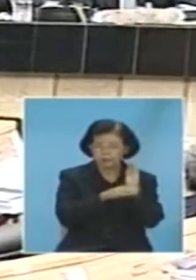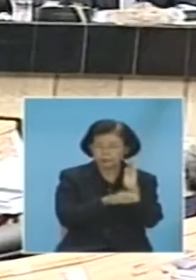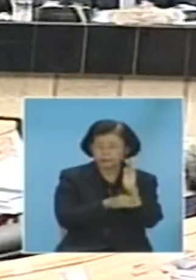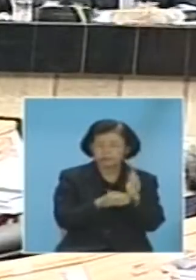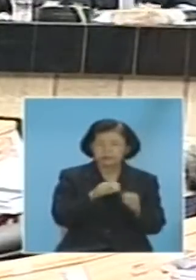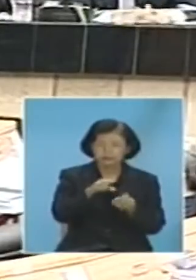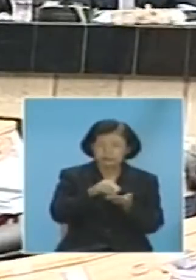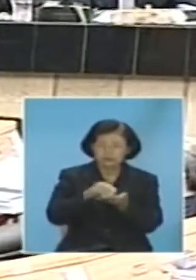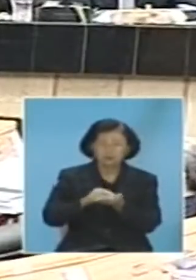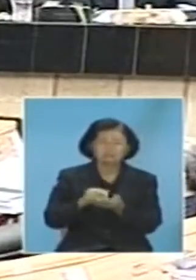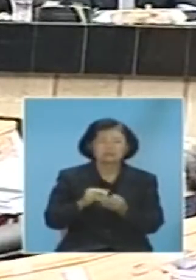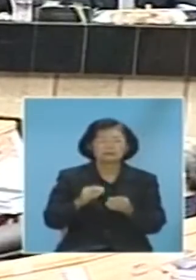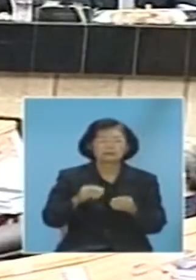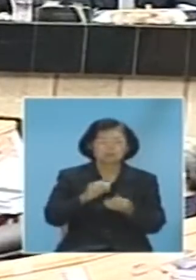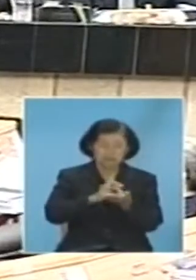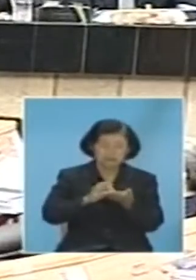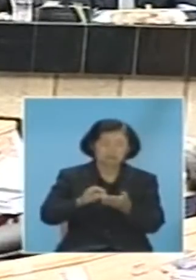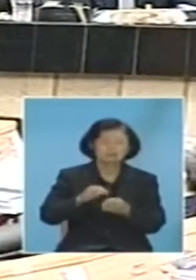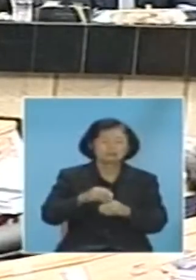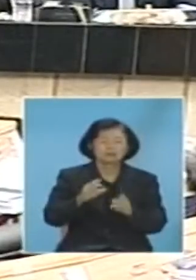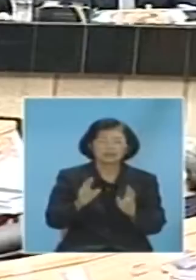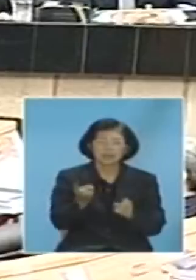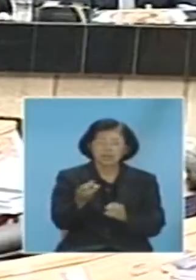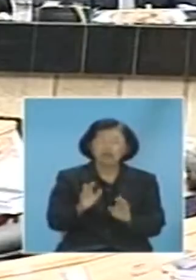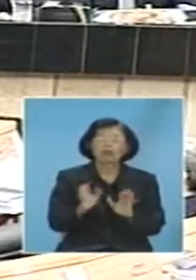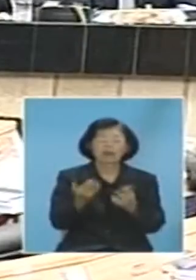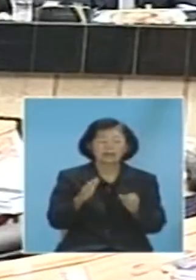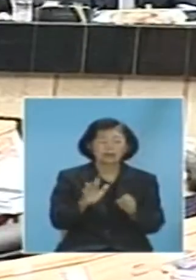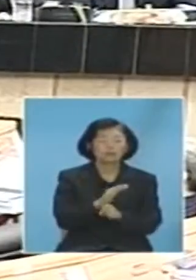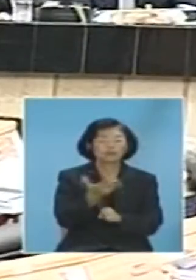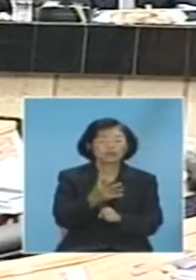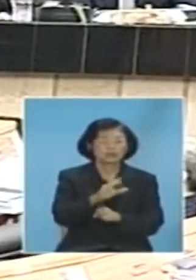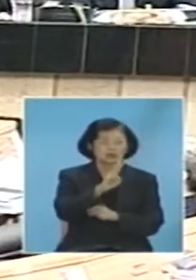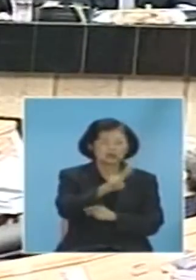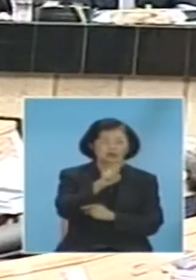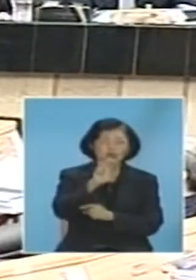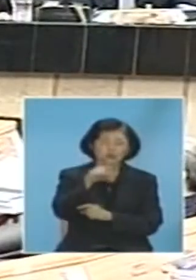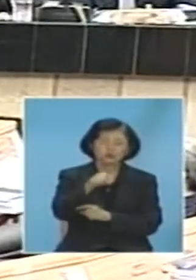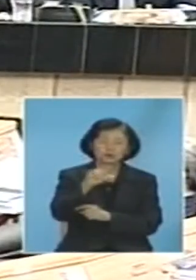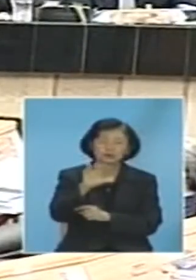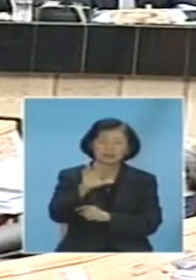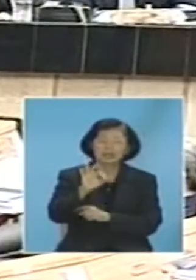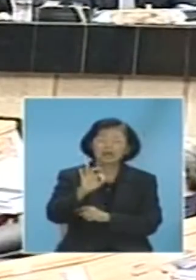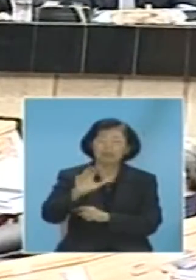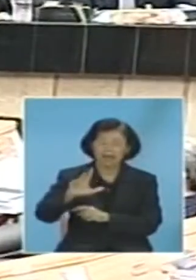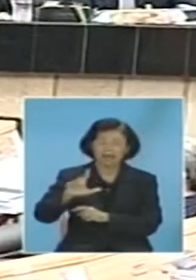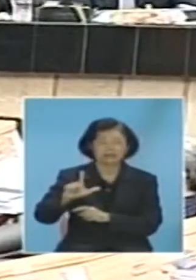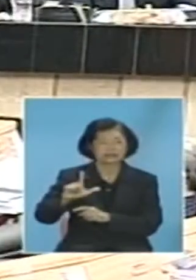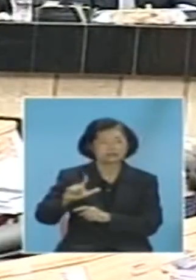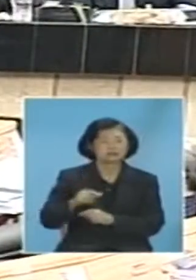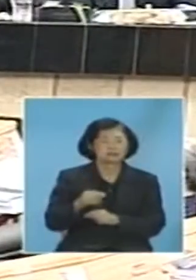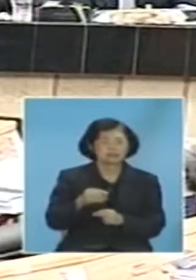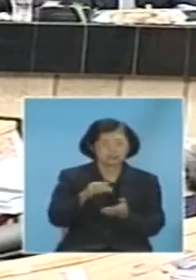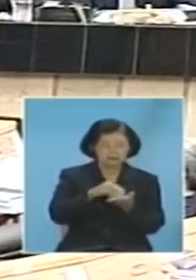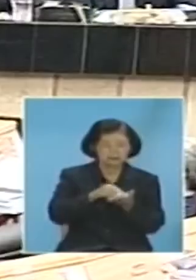ที่ไม่ครบก็คือการบันทึกบัญชีของข้าวหาย 2.98 ล้านตันแล้วก็รวมถึงการบันทึกบัญชีของข้าว